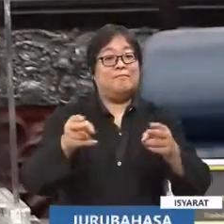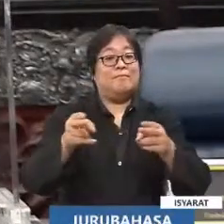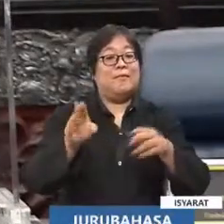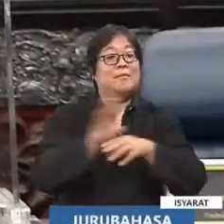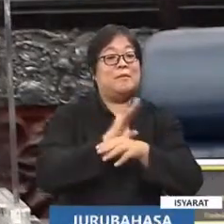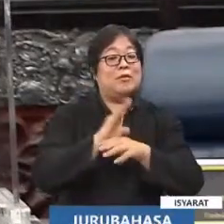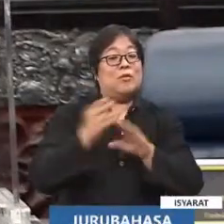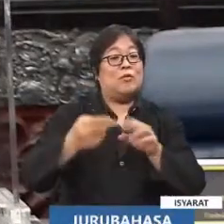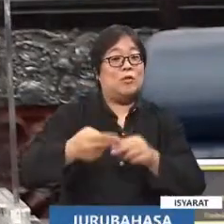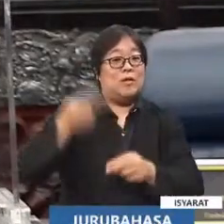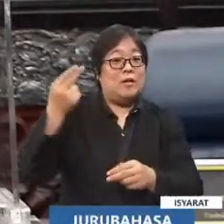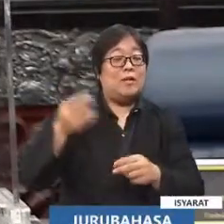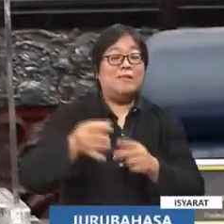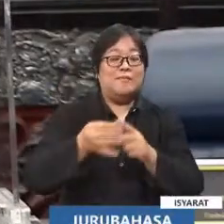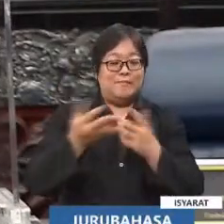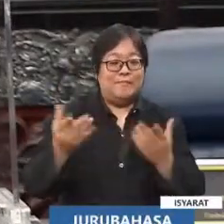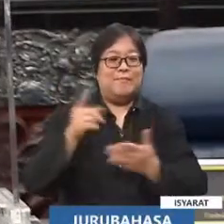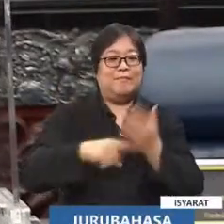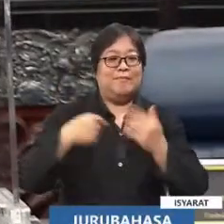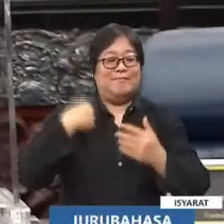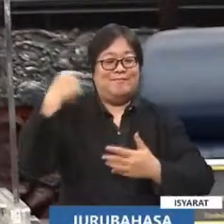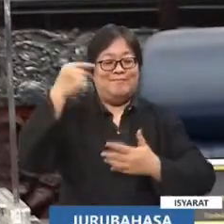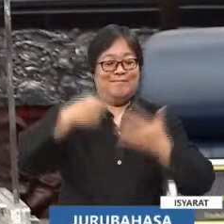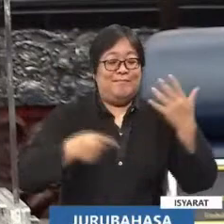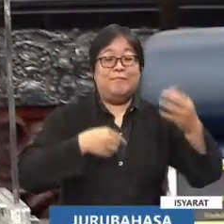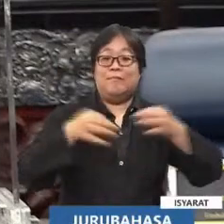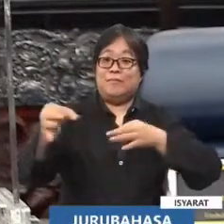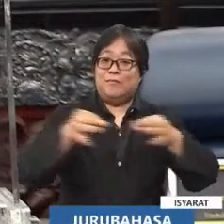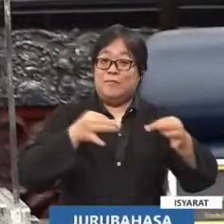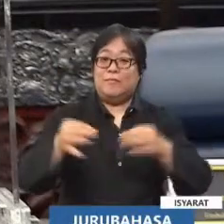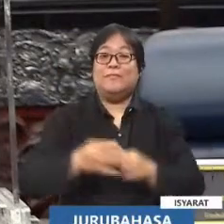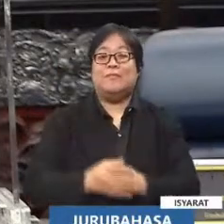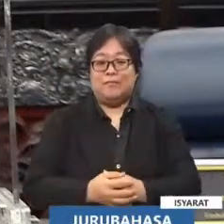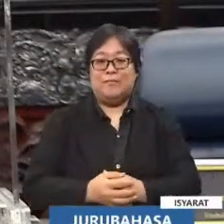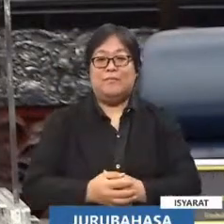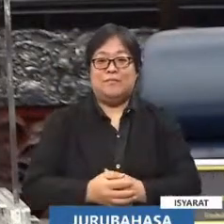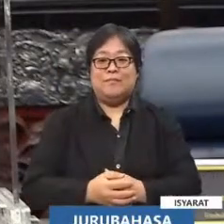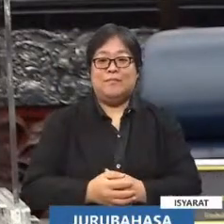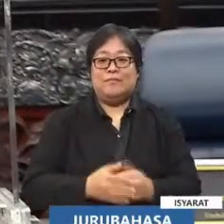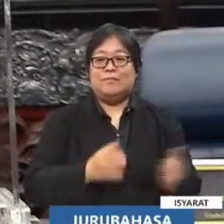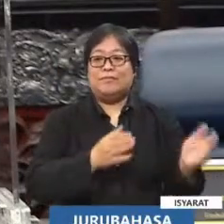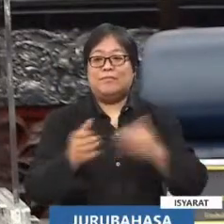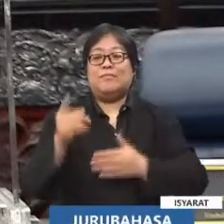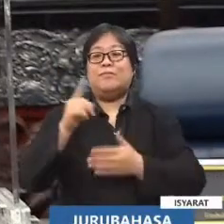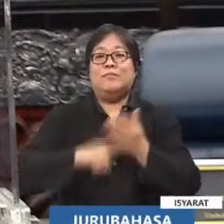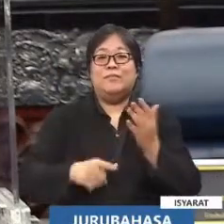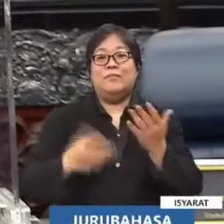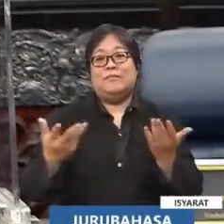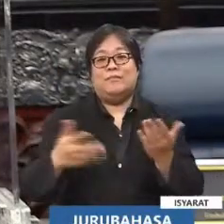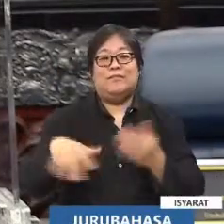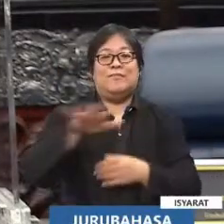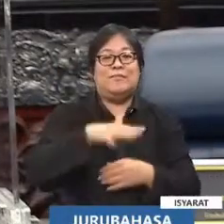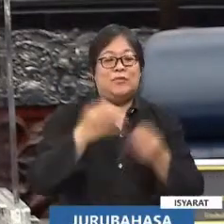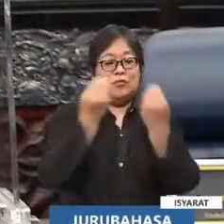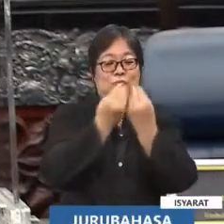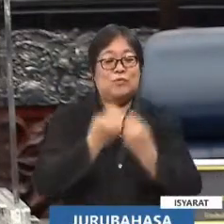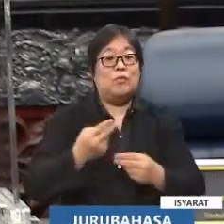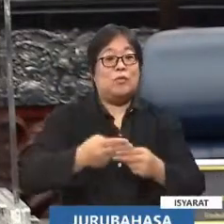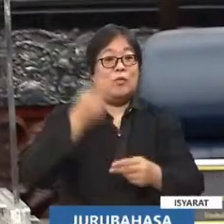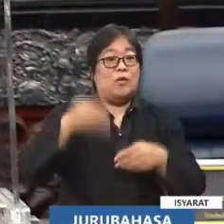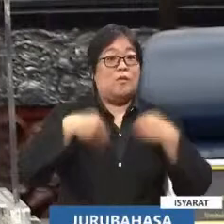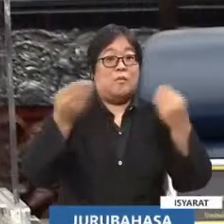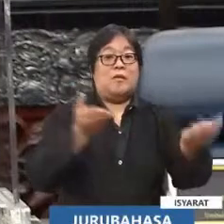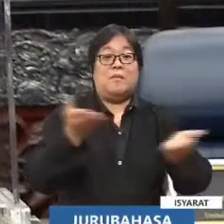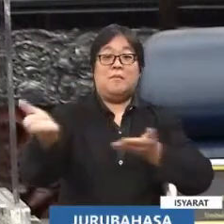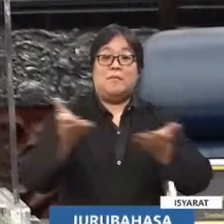pengusaha-pengusaha hotel, khususnya seperti yang saya telah maklumkan tadi, selain daripada hampir 120 hotel yang telah mempunyai